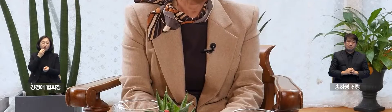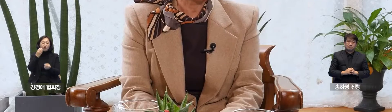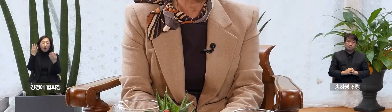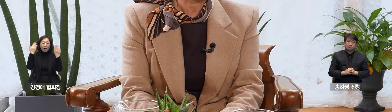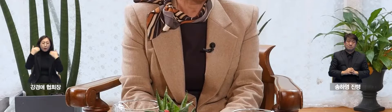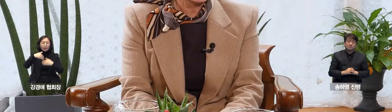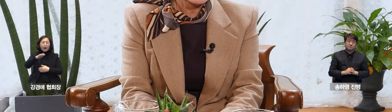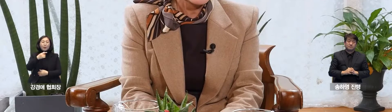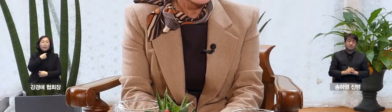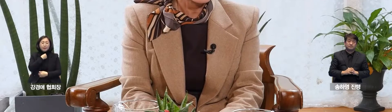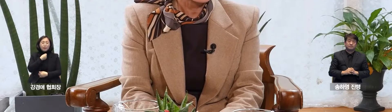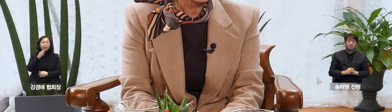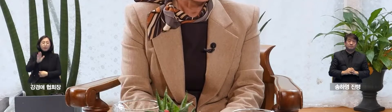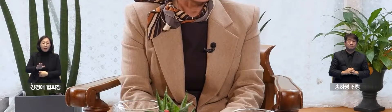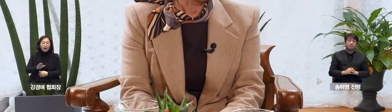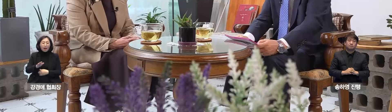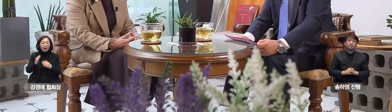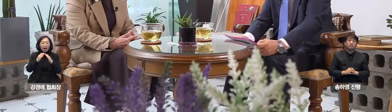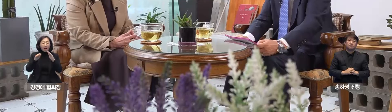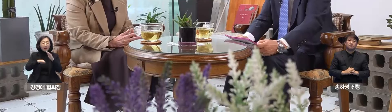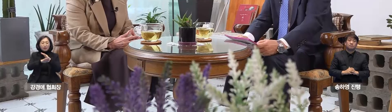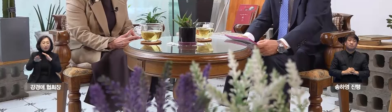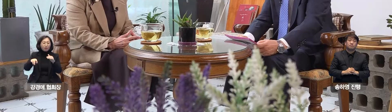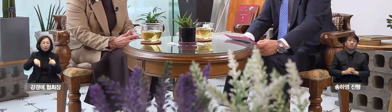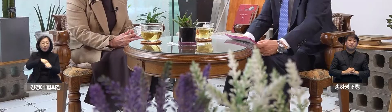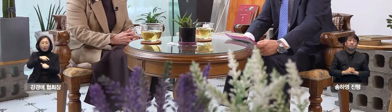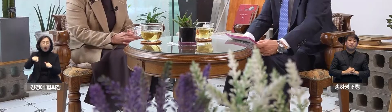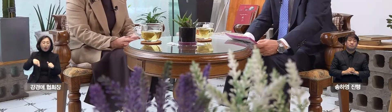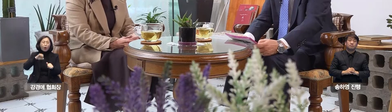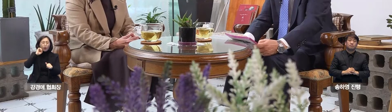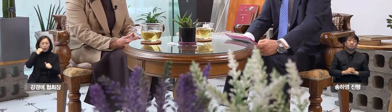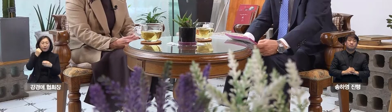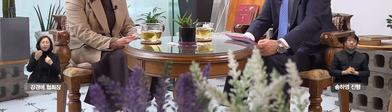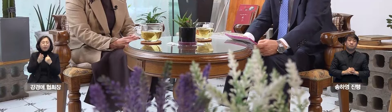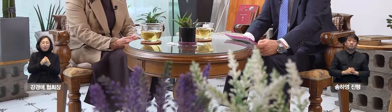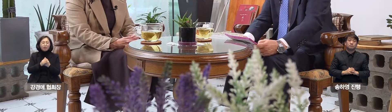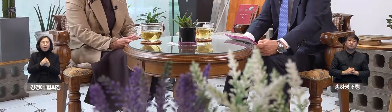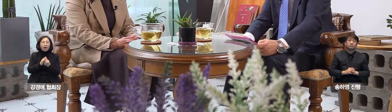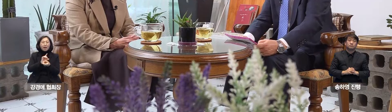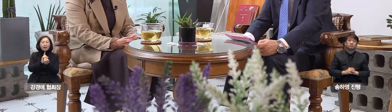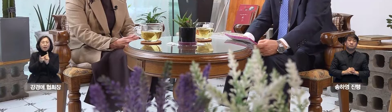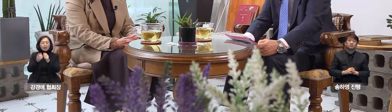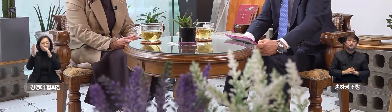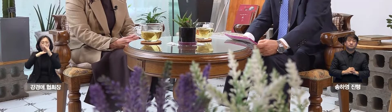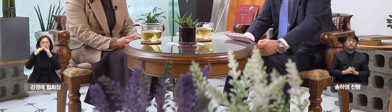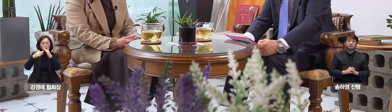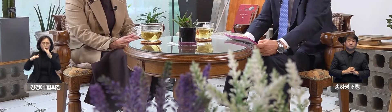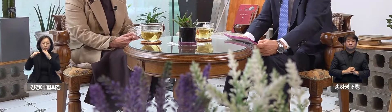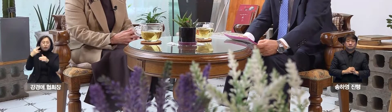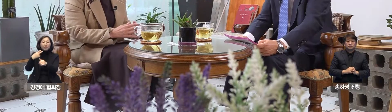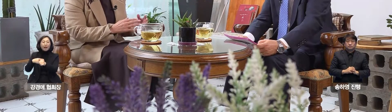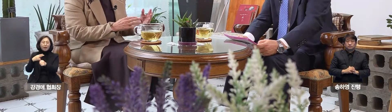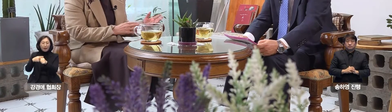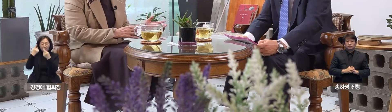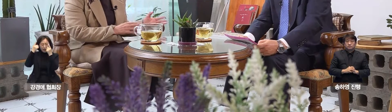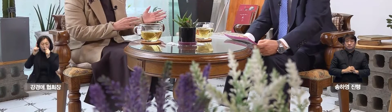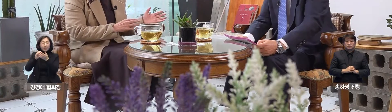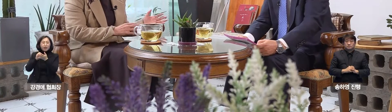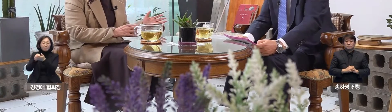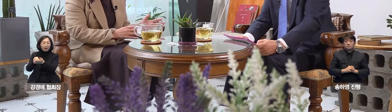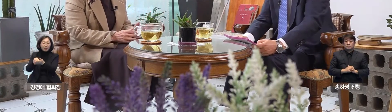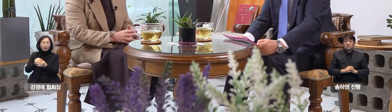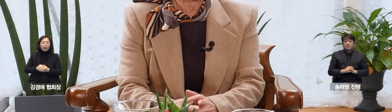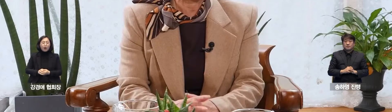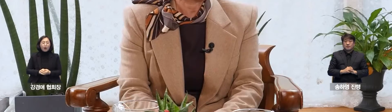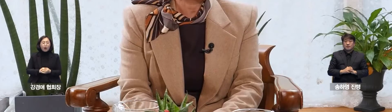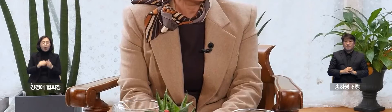수 없는 상황이어서 사실은 공주사대를 간 거였고 또 역시 사업이 계속